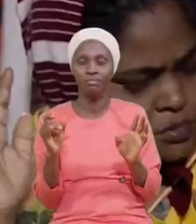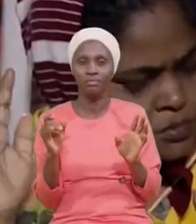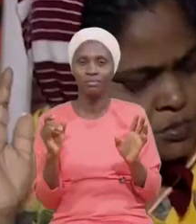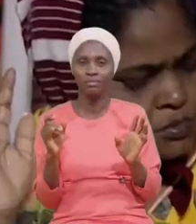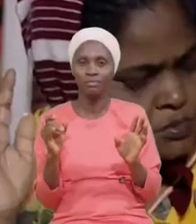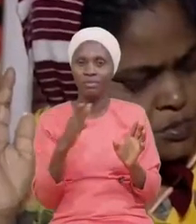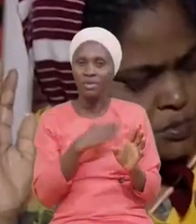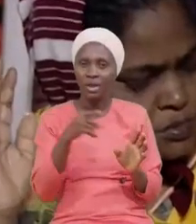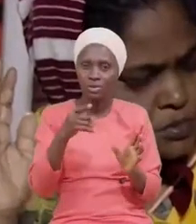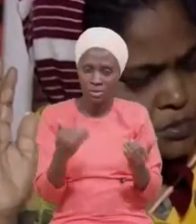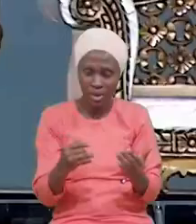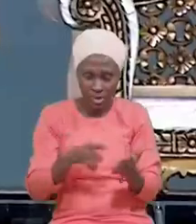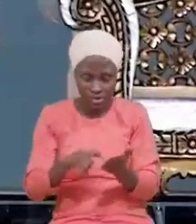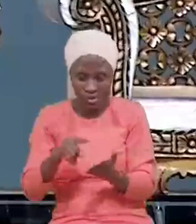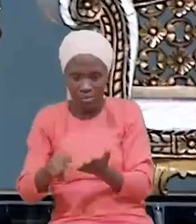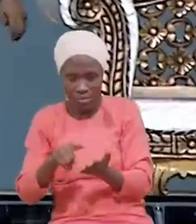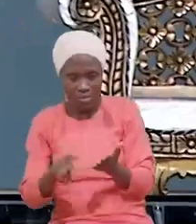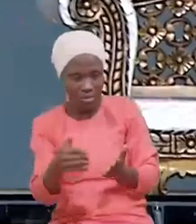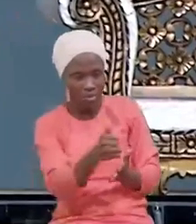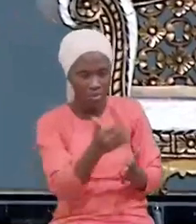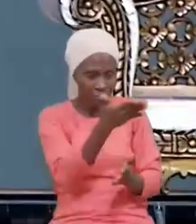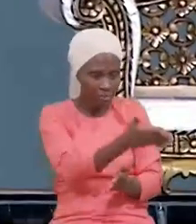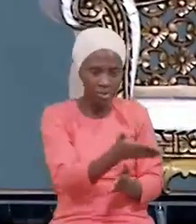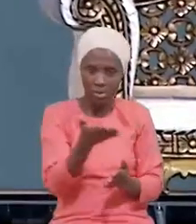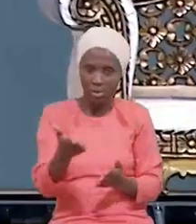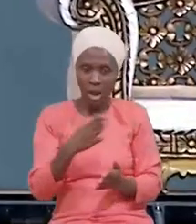et vous allez vous examiner.